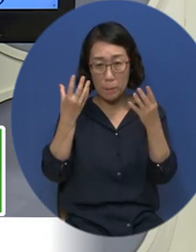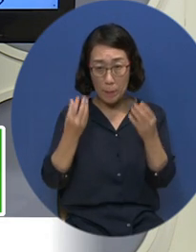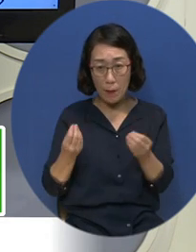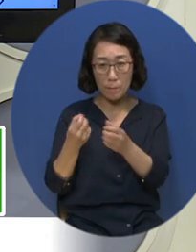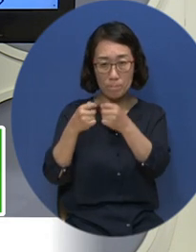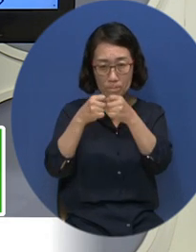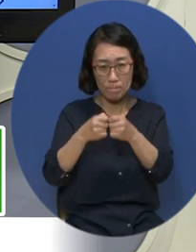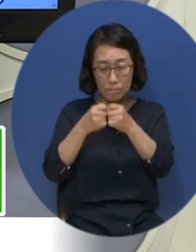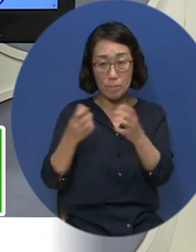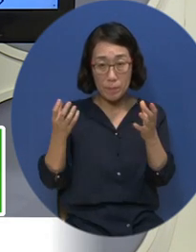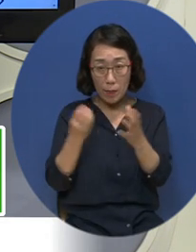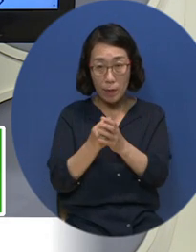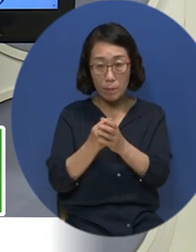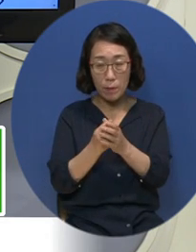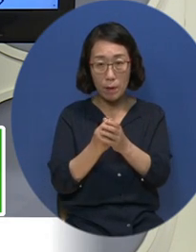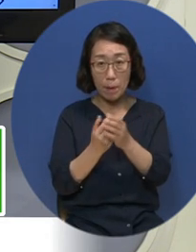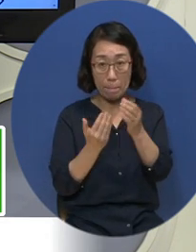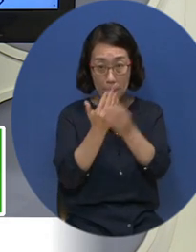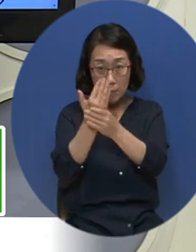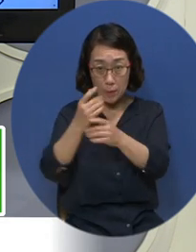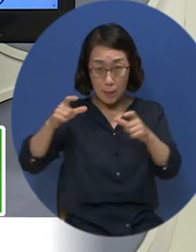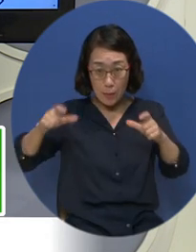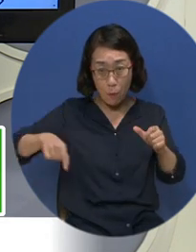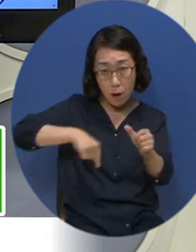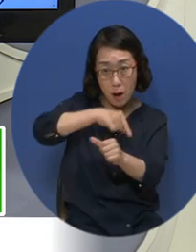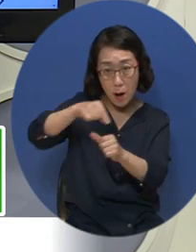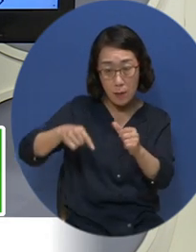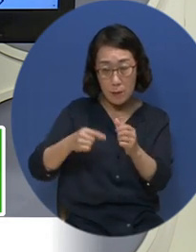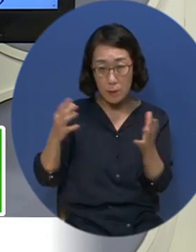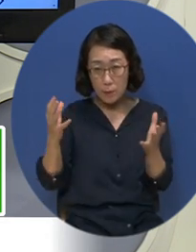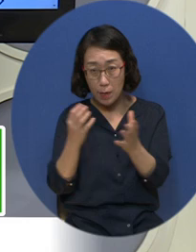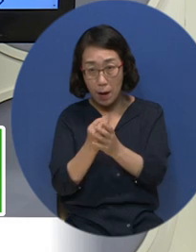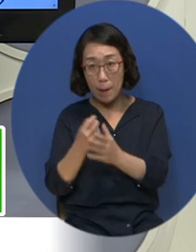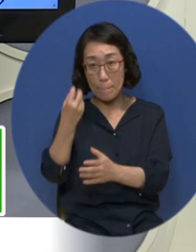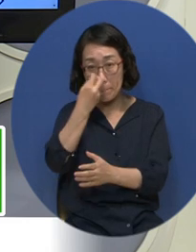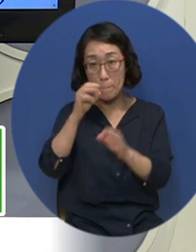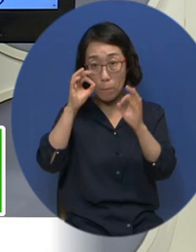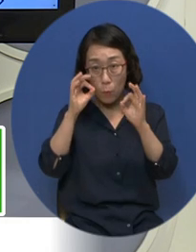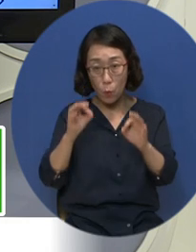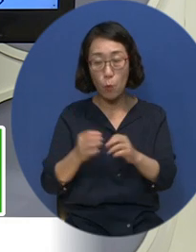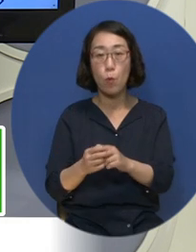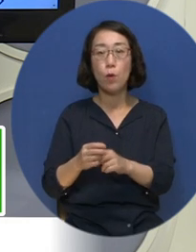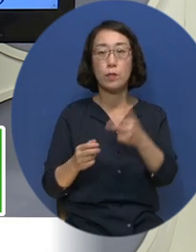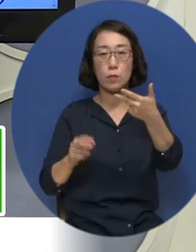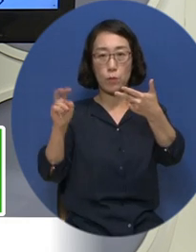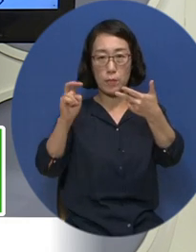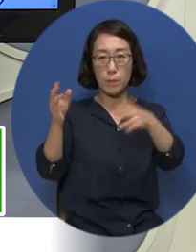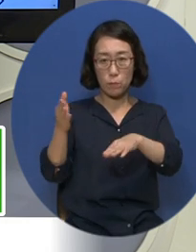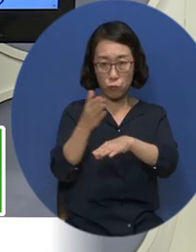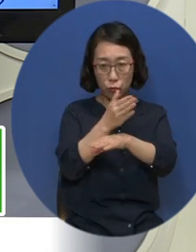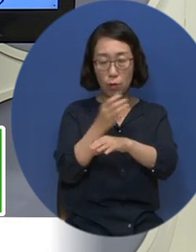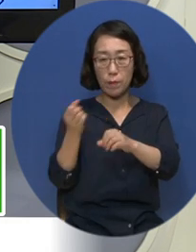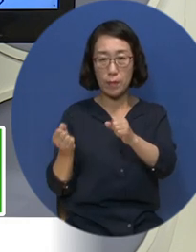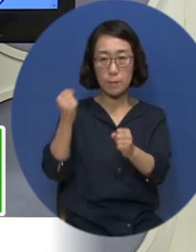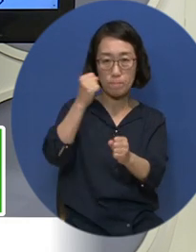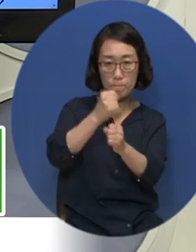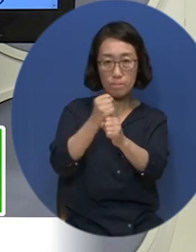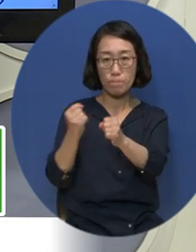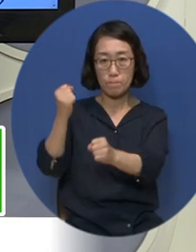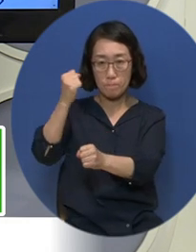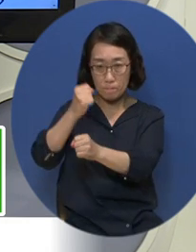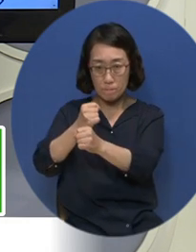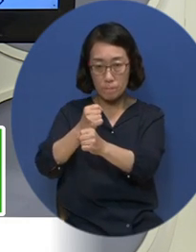후 확진 자 발생 동향 등을 종합적으로 판단해 오는 20일부터 단계적으로 운영 재개 할 수 있게